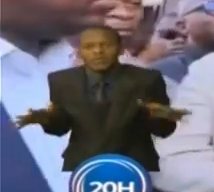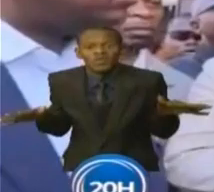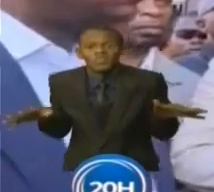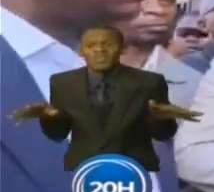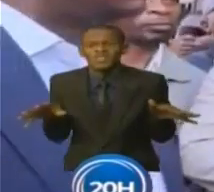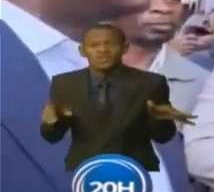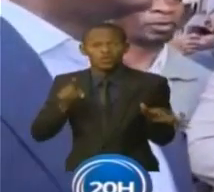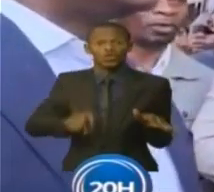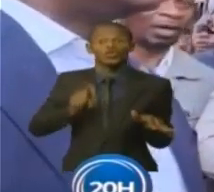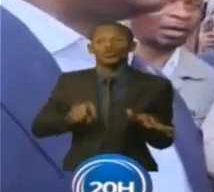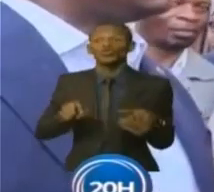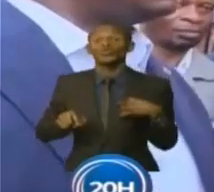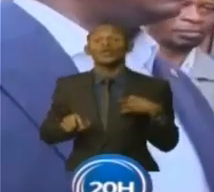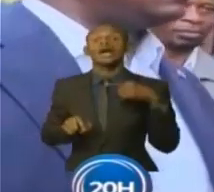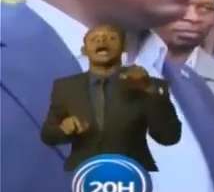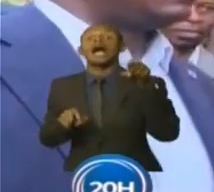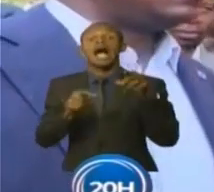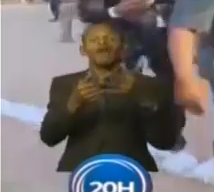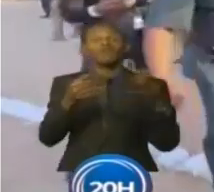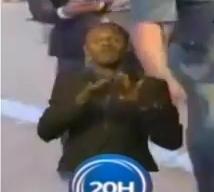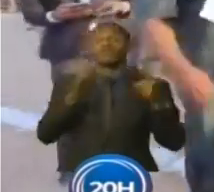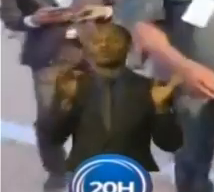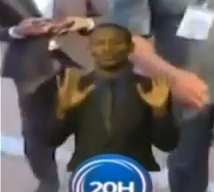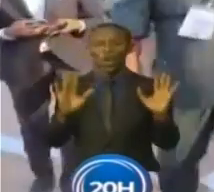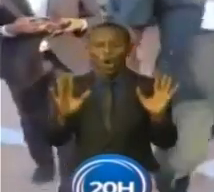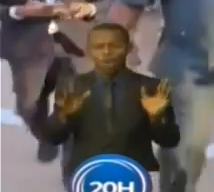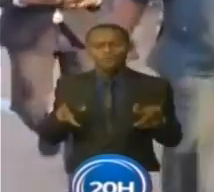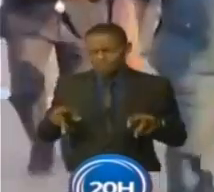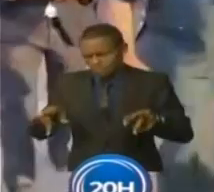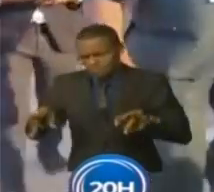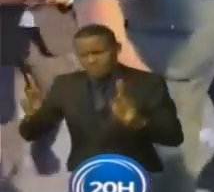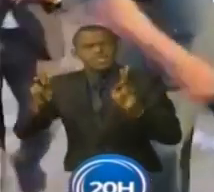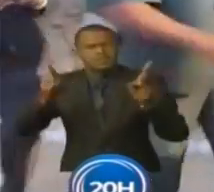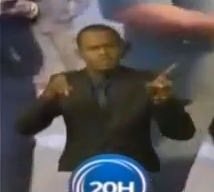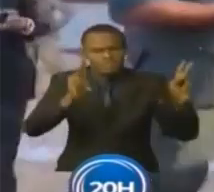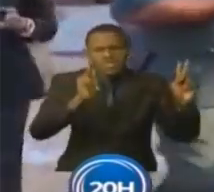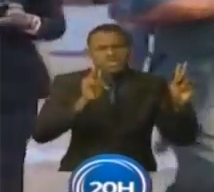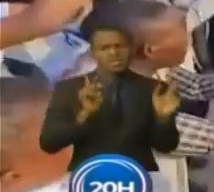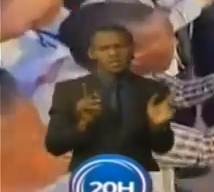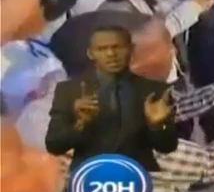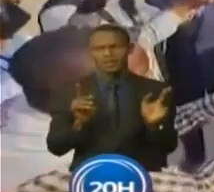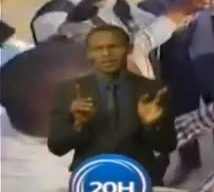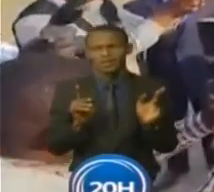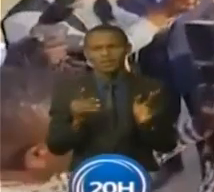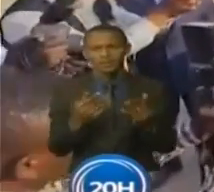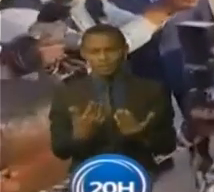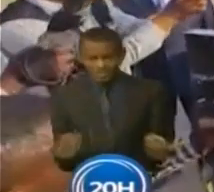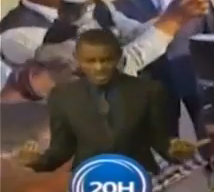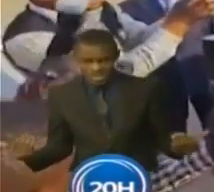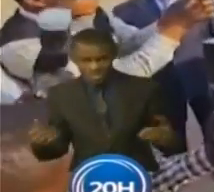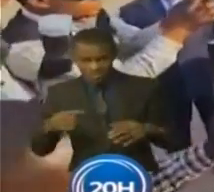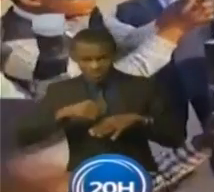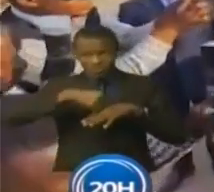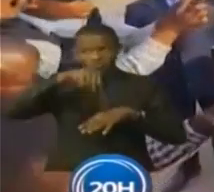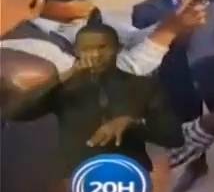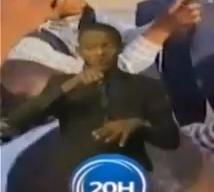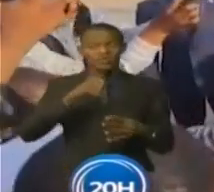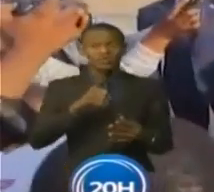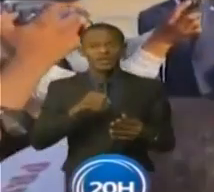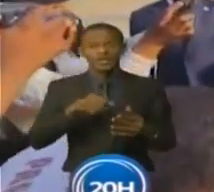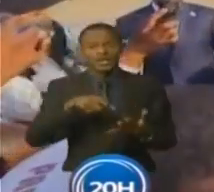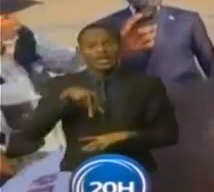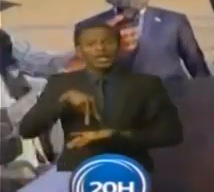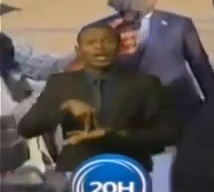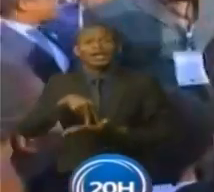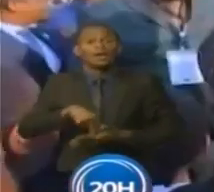que c'est pour eux qu'on a fait ça. C'est pas pour nous. Aux élèves du secondaire trouvés dans la cour, le chef de l'État leur confie une